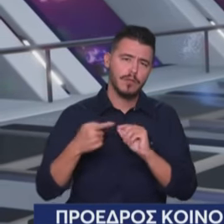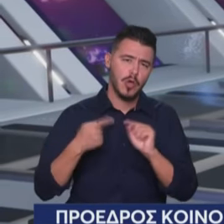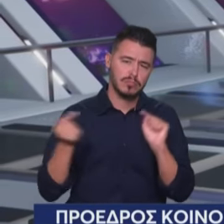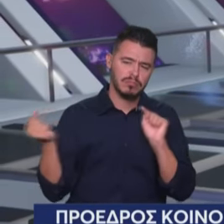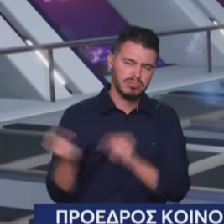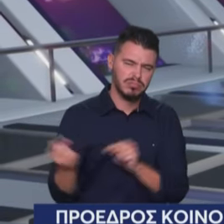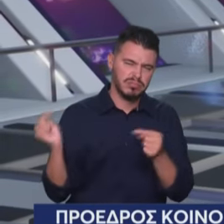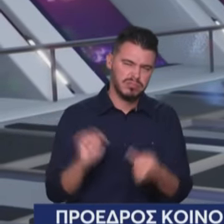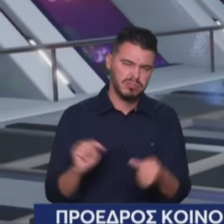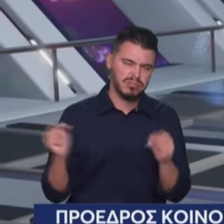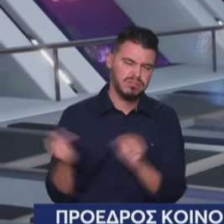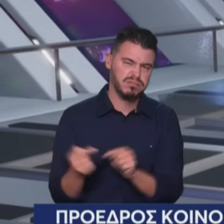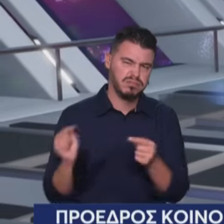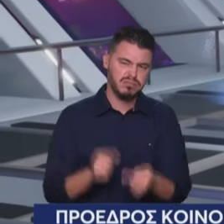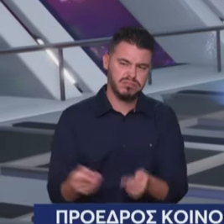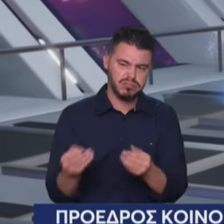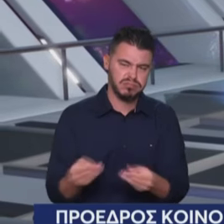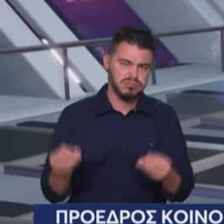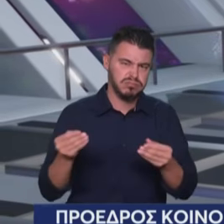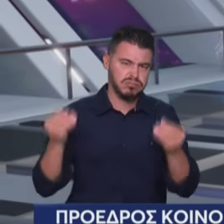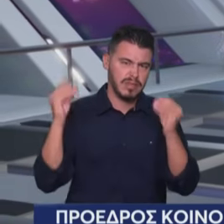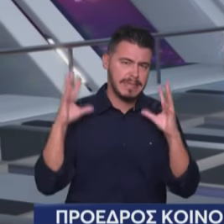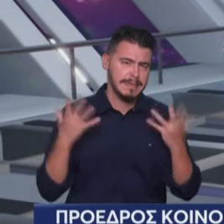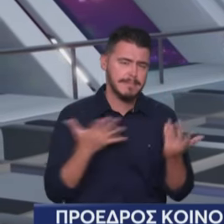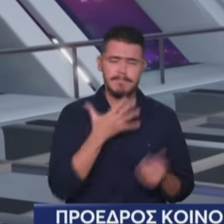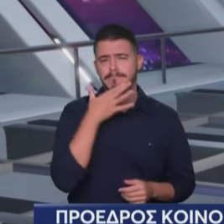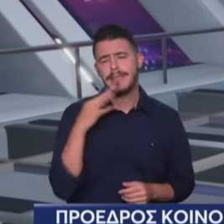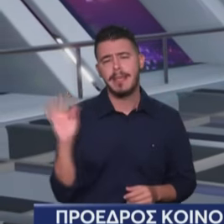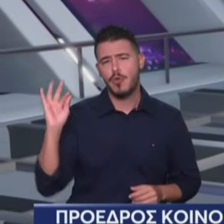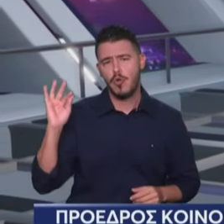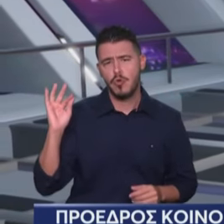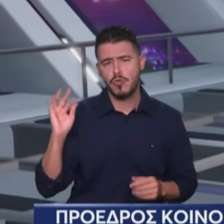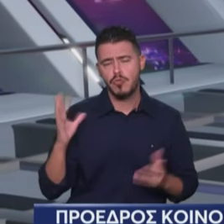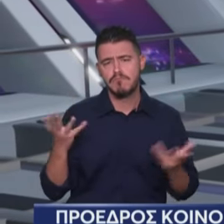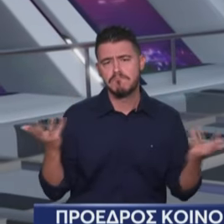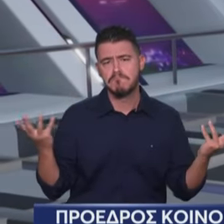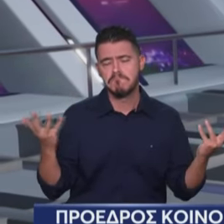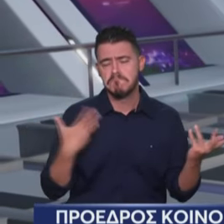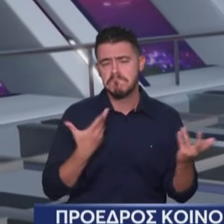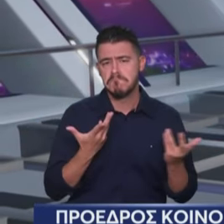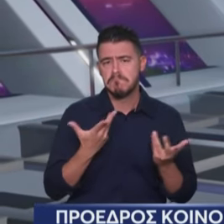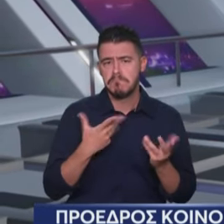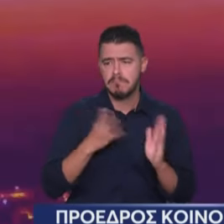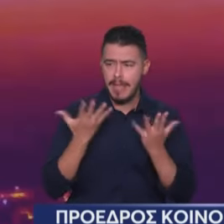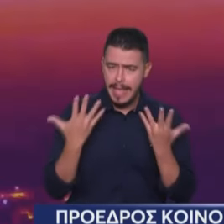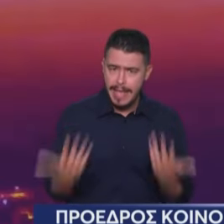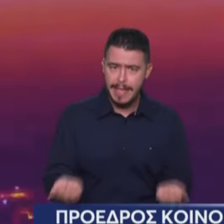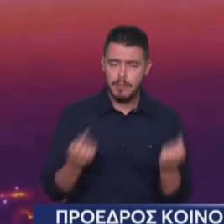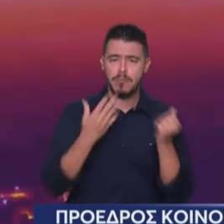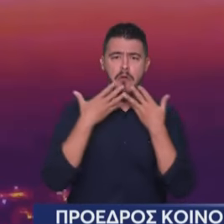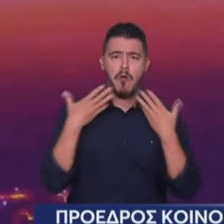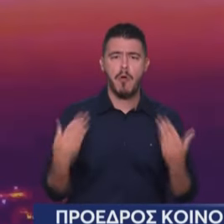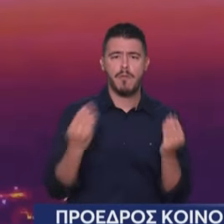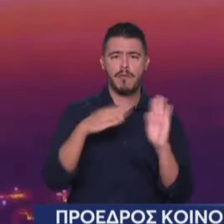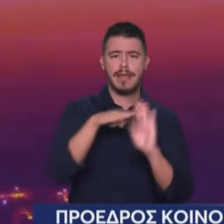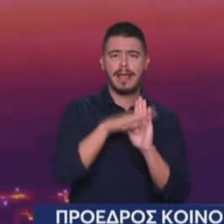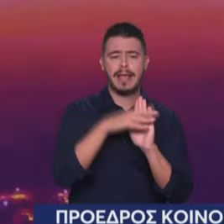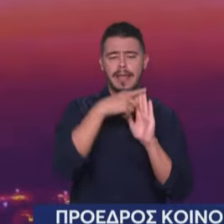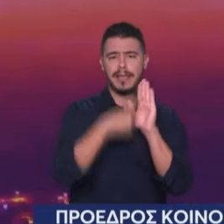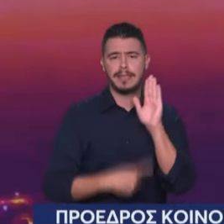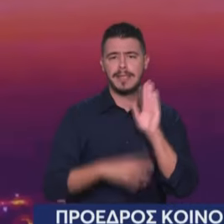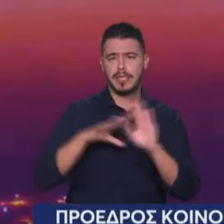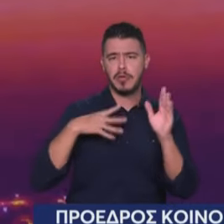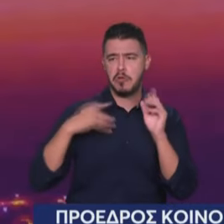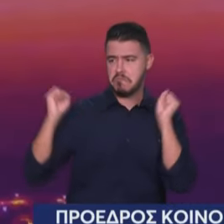είναι προτάσεις και πολιτικές προτεραιότητες πάνω στις οποίες έχουμε ομονοήσει. Ένα καταστατικό το οποίο έχουμε συμφωνήσει και μία